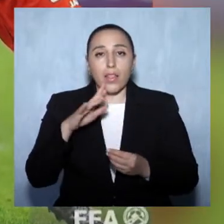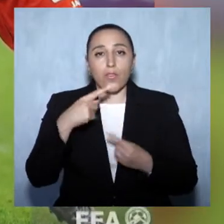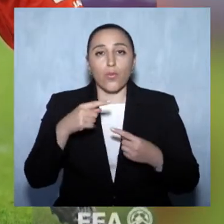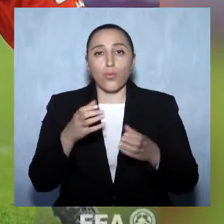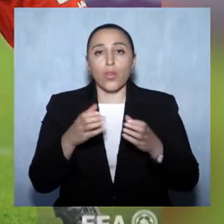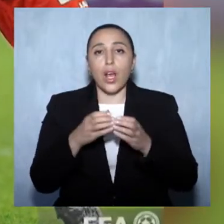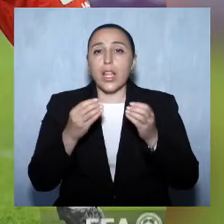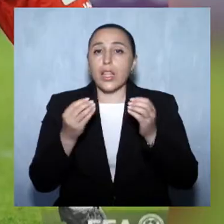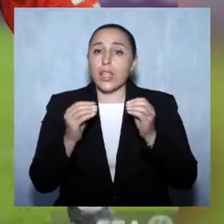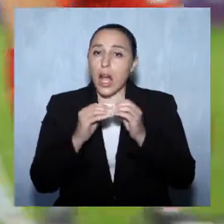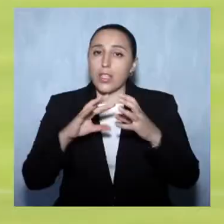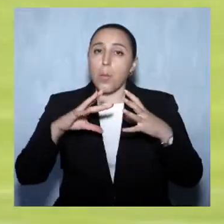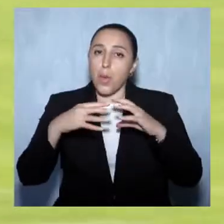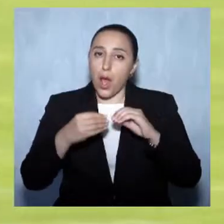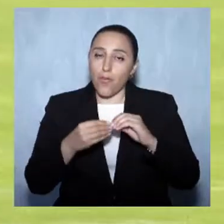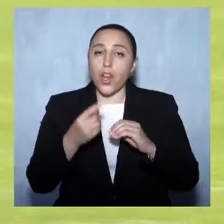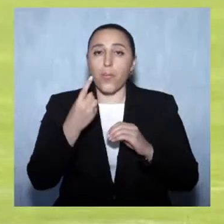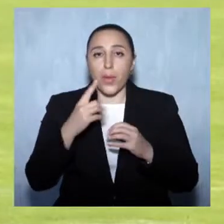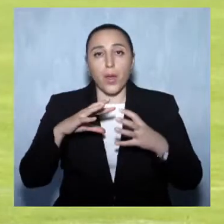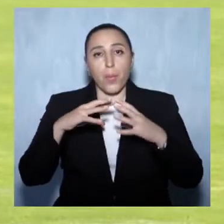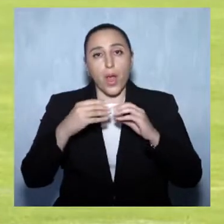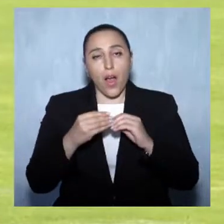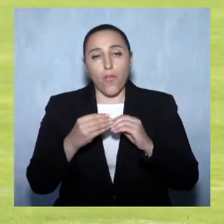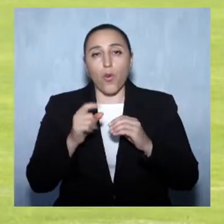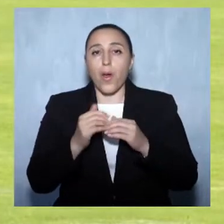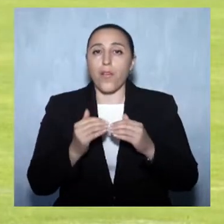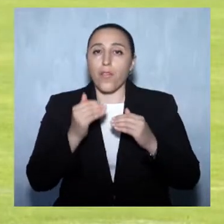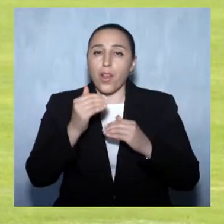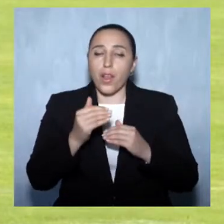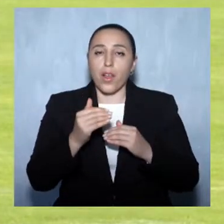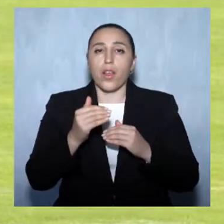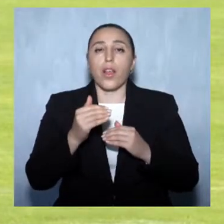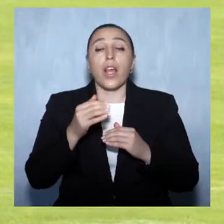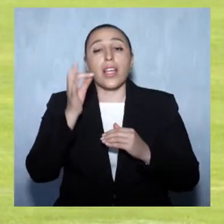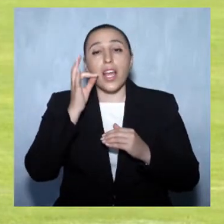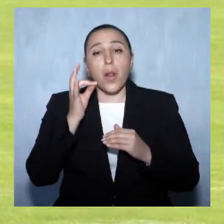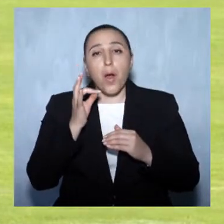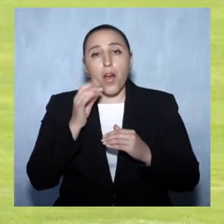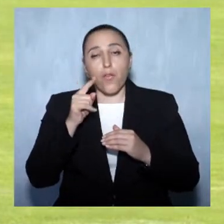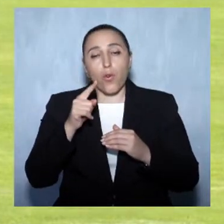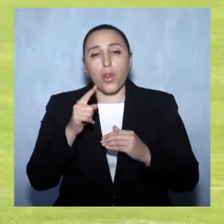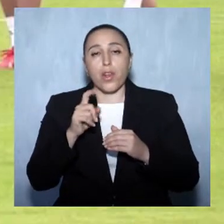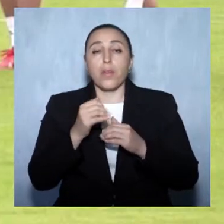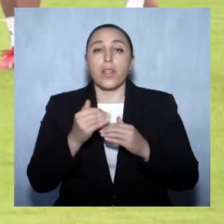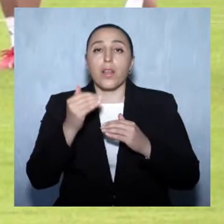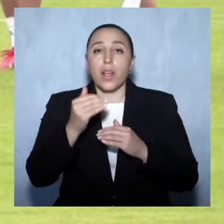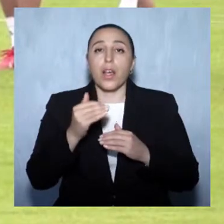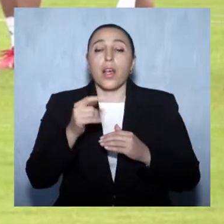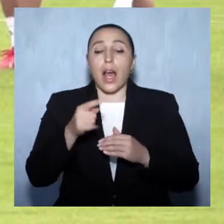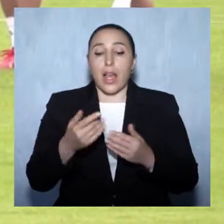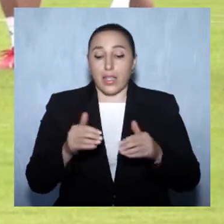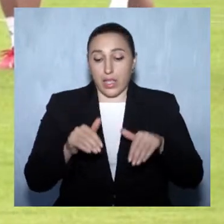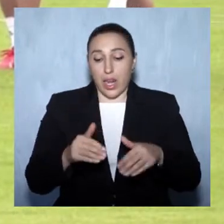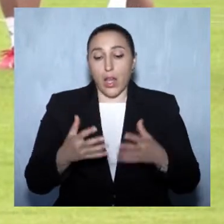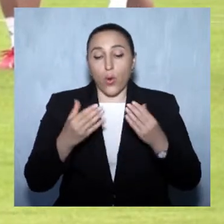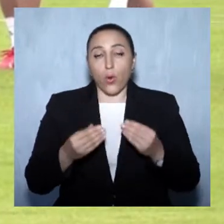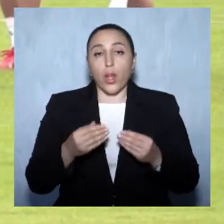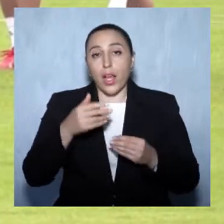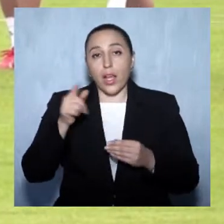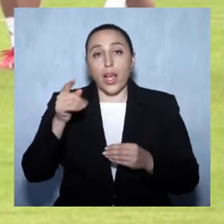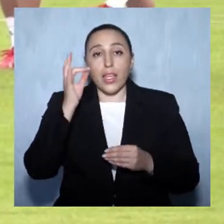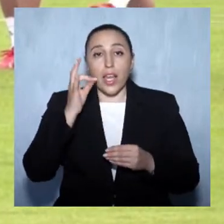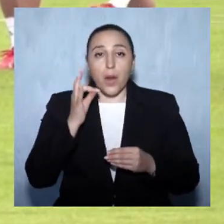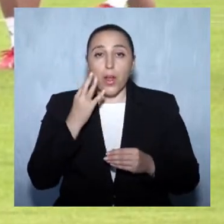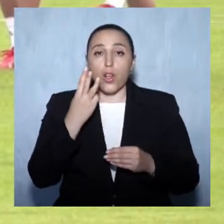հավաքականը 10 միավոր ունի եւ 1 միավորով գերազանցում է խմբի ֆավորիտ Գերմանիային։ Խմբի առաջատարներն այս կիրակի Շտուտգարտում